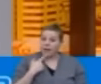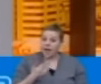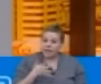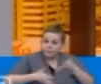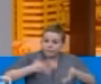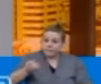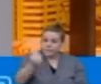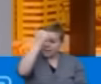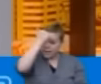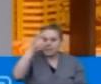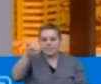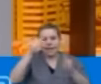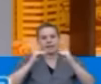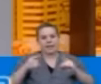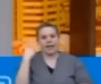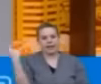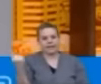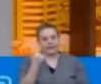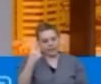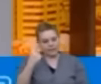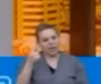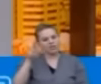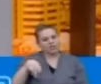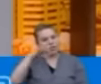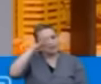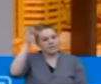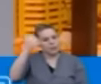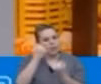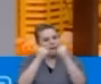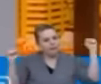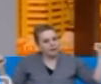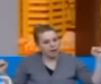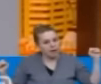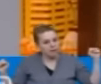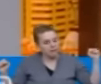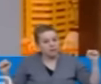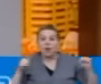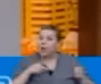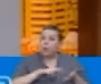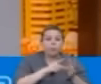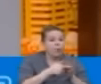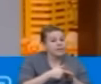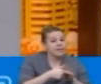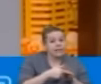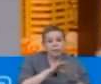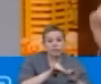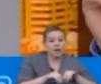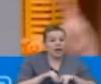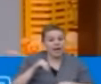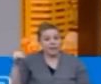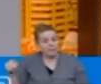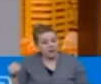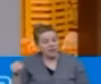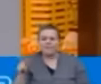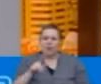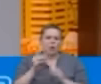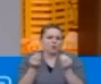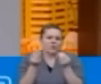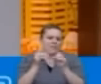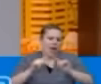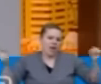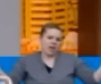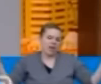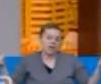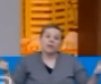זו הדרך היחידה שיש לך סיכוי לחנינה. כן. לא דרך פוליטיקאים של הימין, ולא דרך שום דבר אחר.